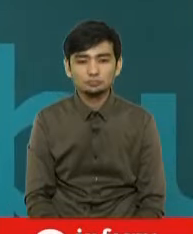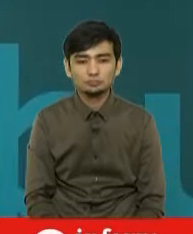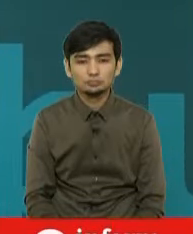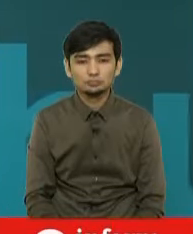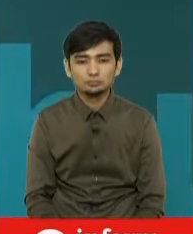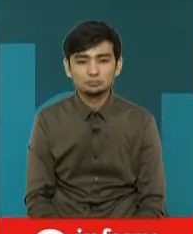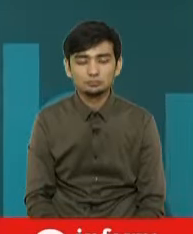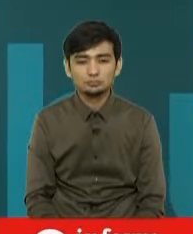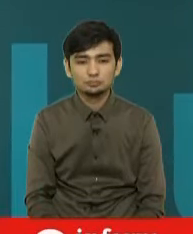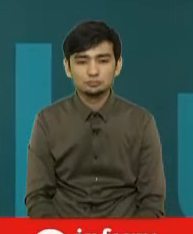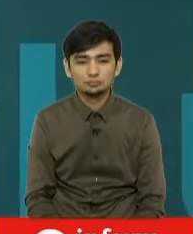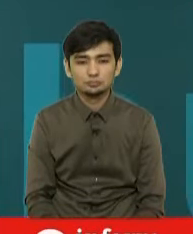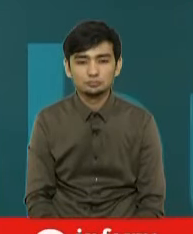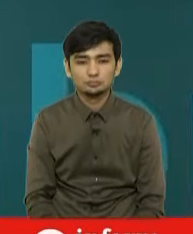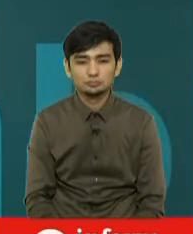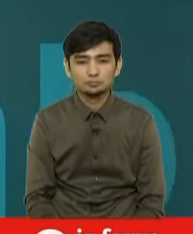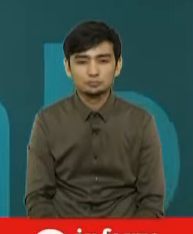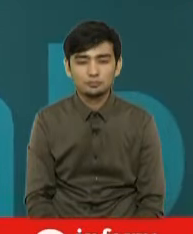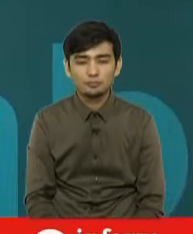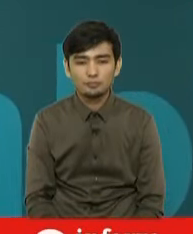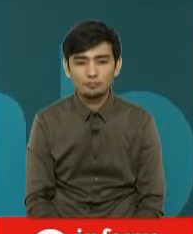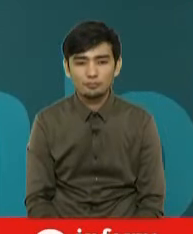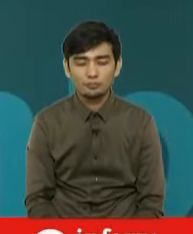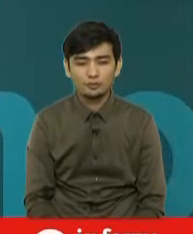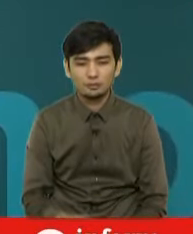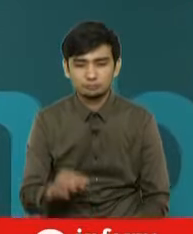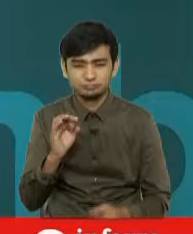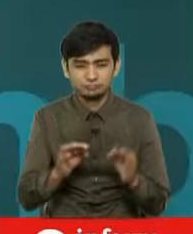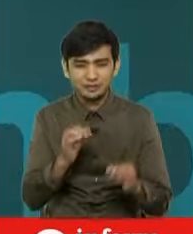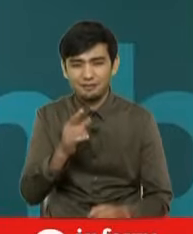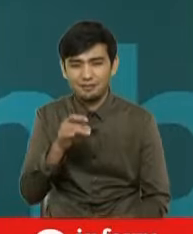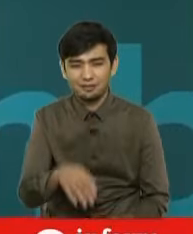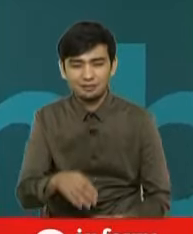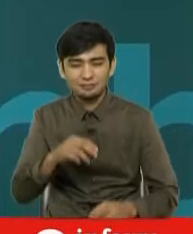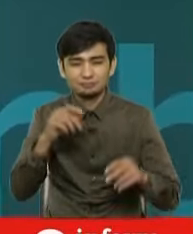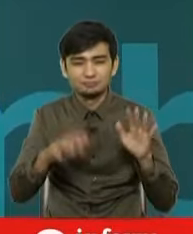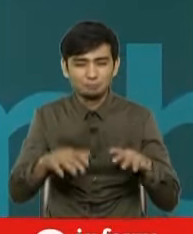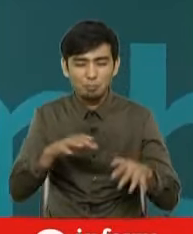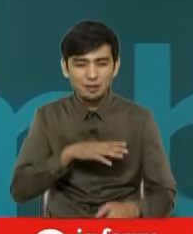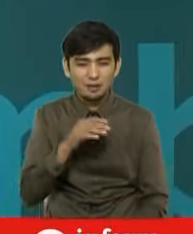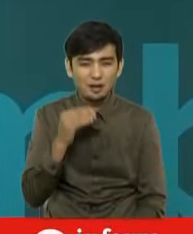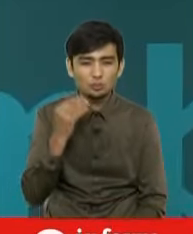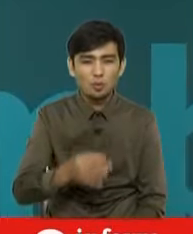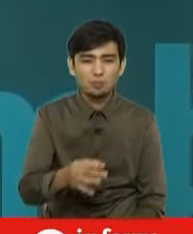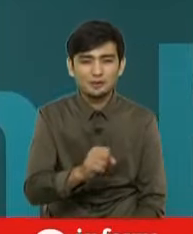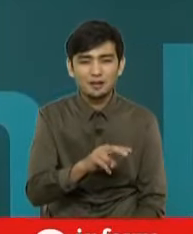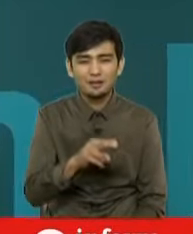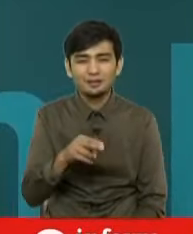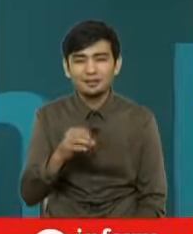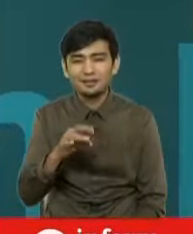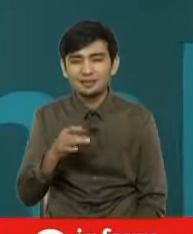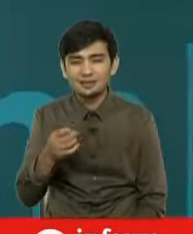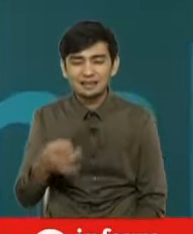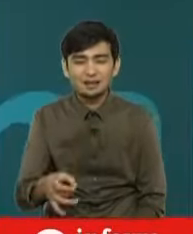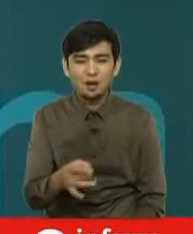Вот такой у нас град. Крупный град удивил жителей Алгинского района Актюбинской области. Причиной